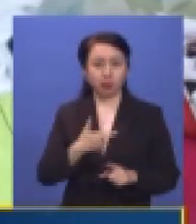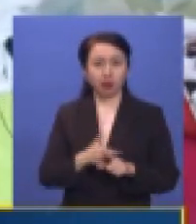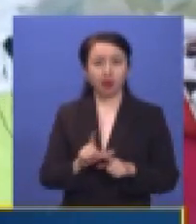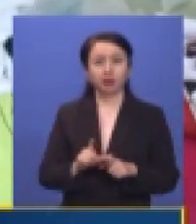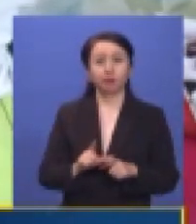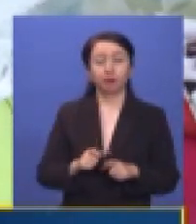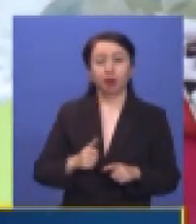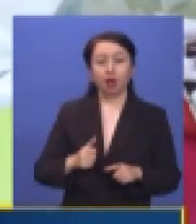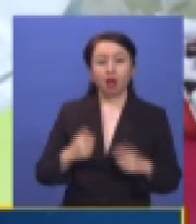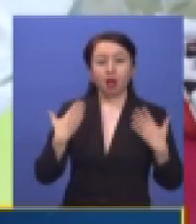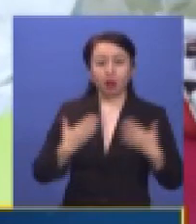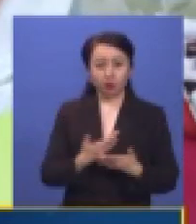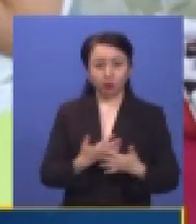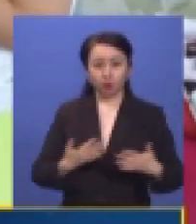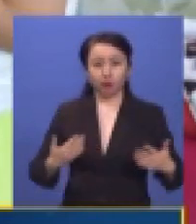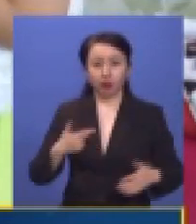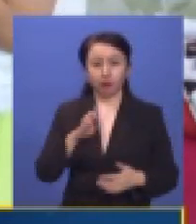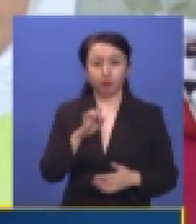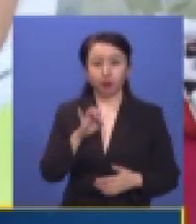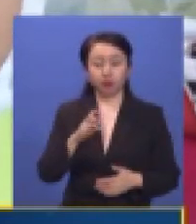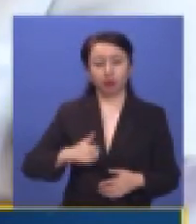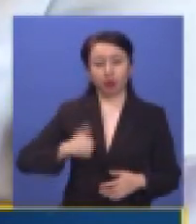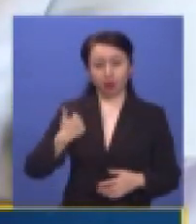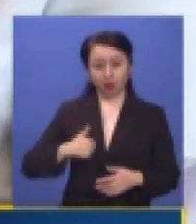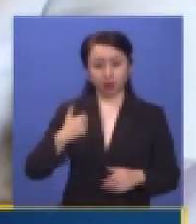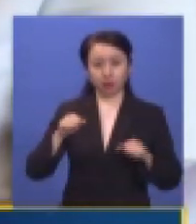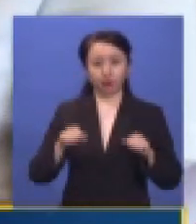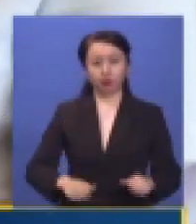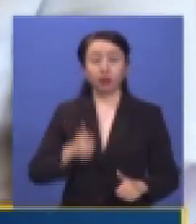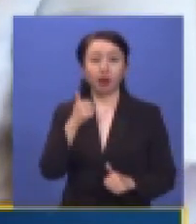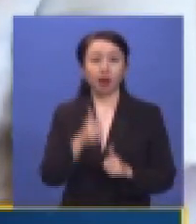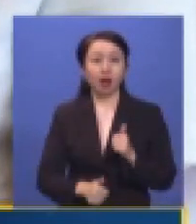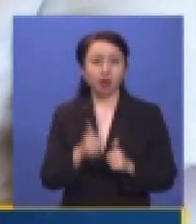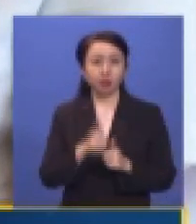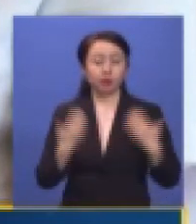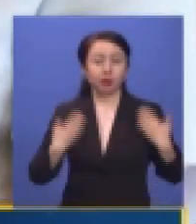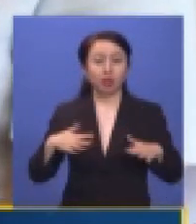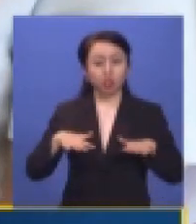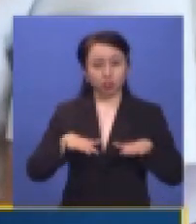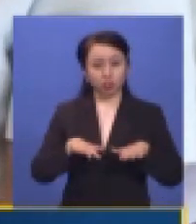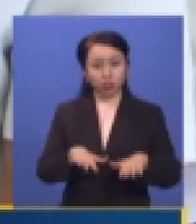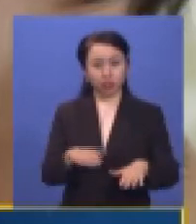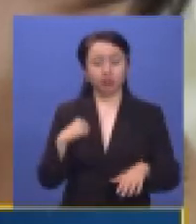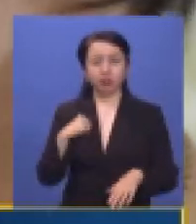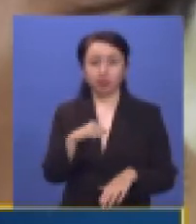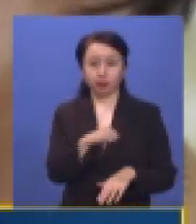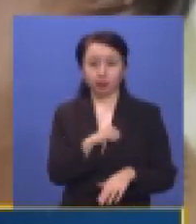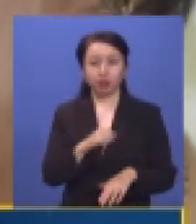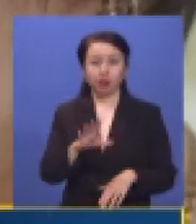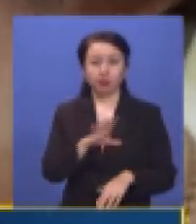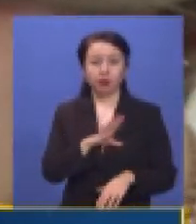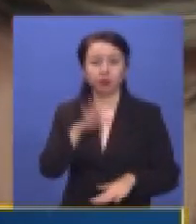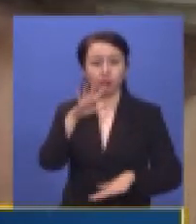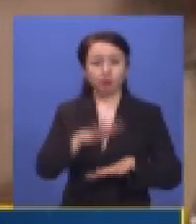гардеробом выпускница проекта «Бастау Бизнес» Галина Бейсенова гордится по праву. Ведь каждый предмет одежды шит собственными руками. Теперь уже бывший